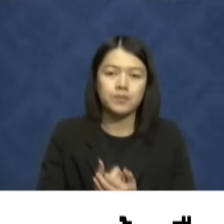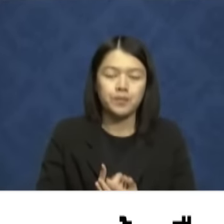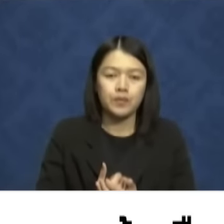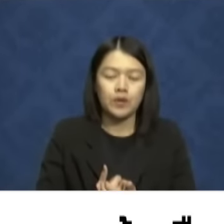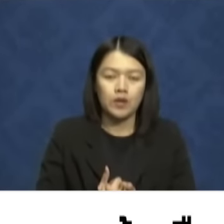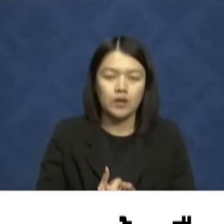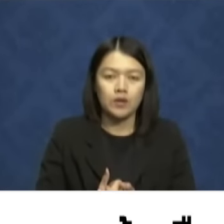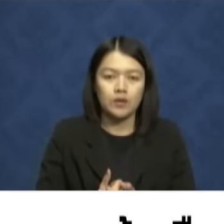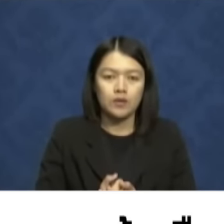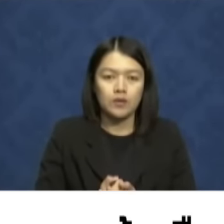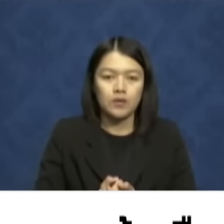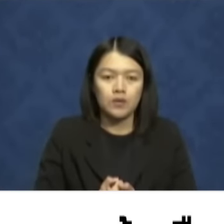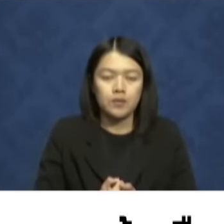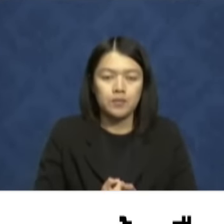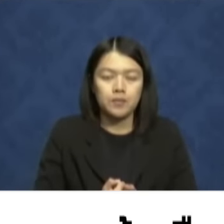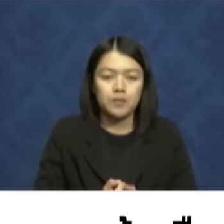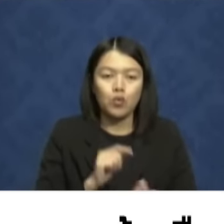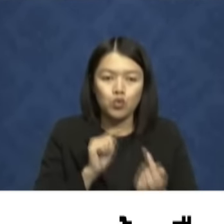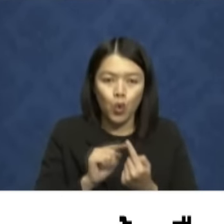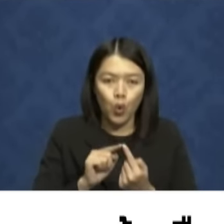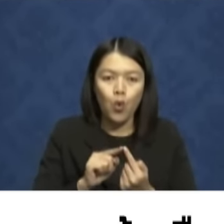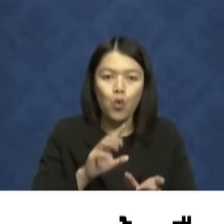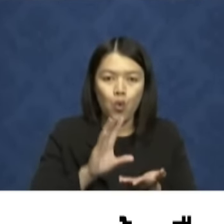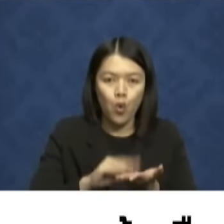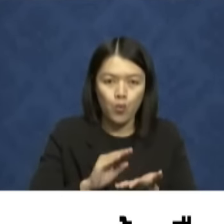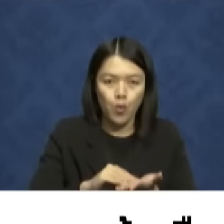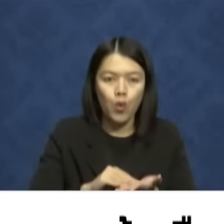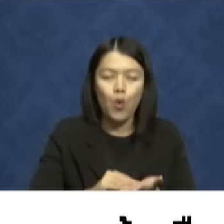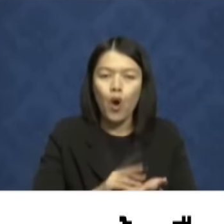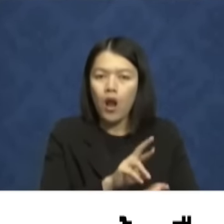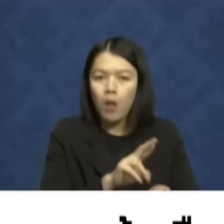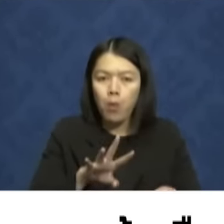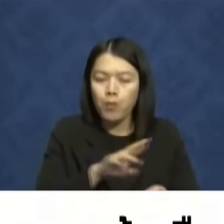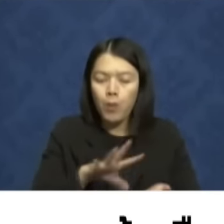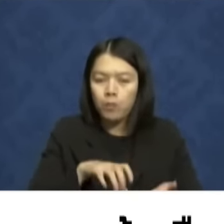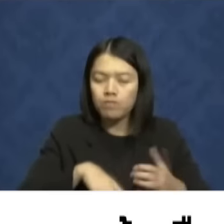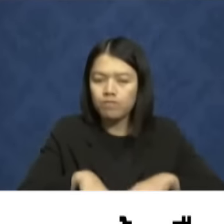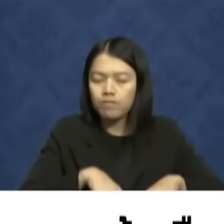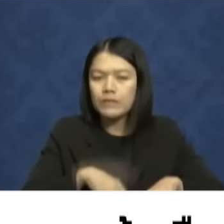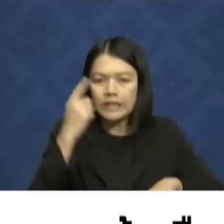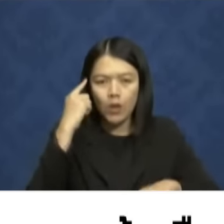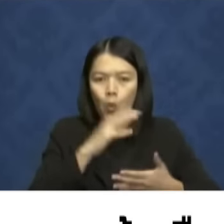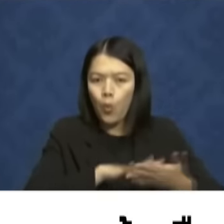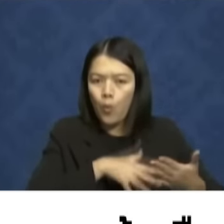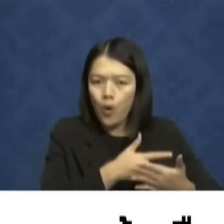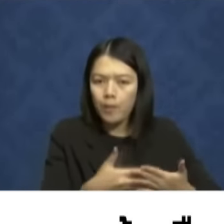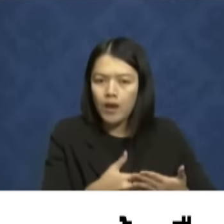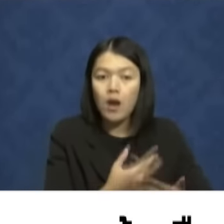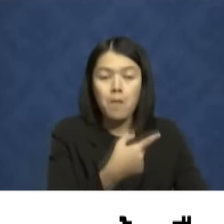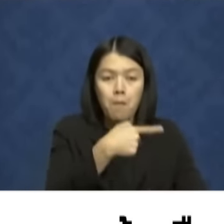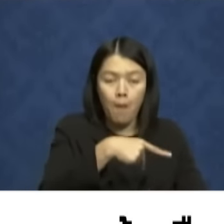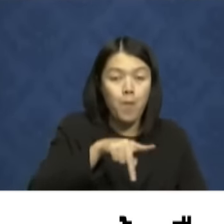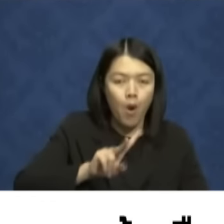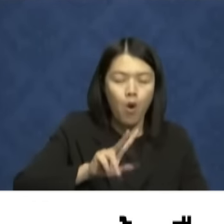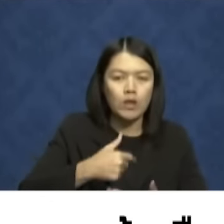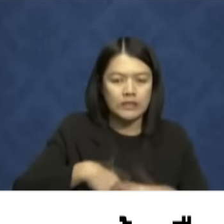ได้มีการรองรับในเรื่องของการวางระบบนะคะไม่ว่าที่จะเป็นทางปพเองนะคะตอนนี้ก็กำลัง